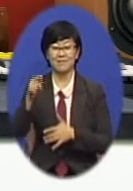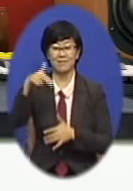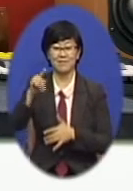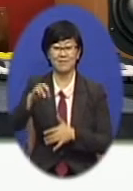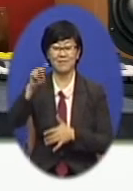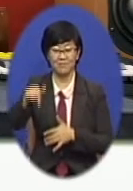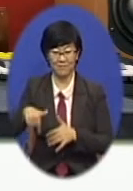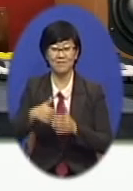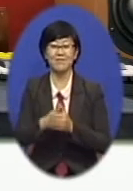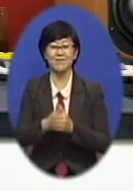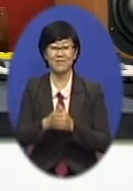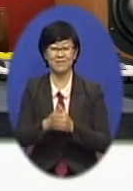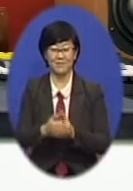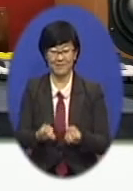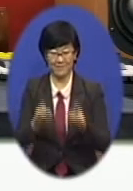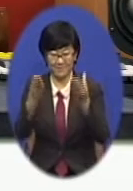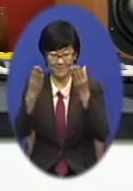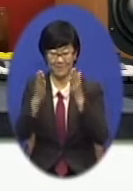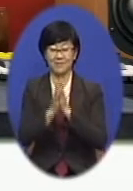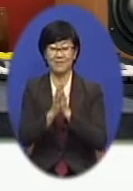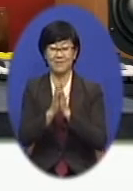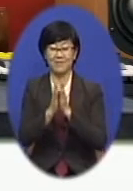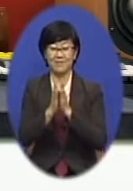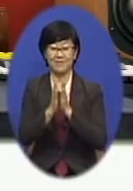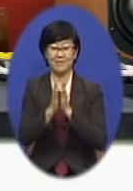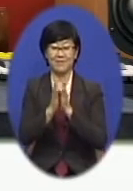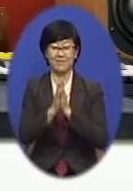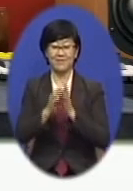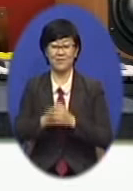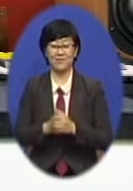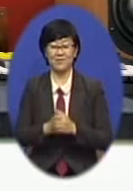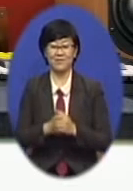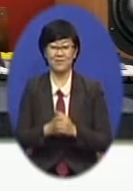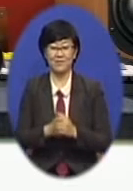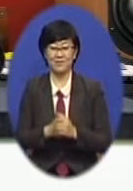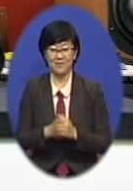1번 오정순님 축하드립니다. 아, 축하드립니다. 장원입니다. 이야,